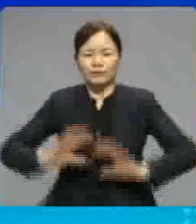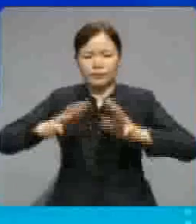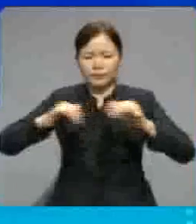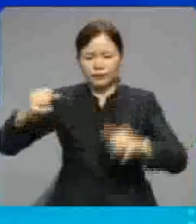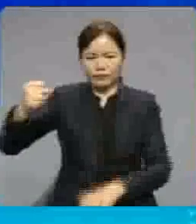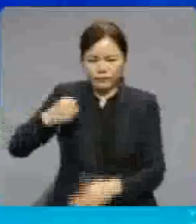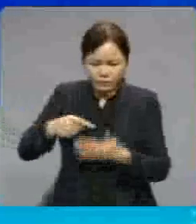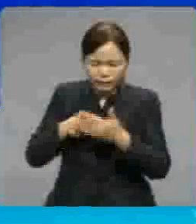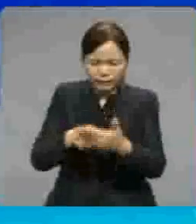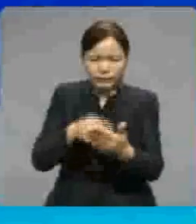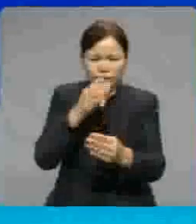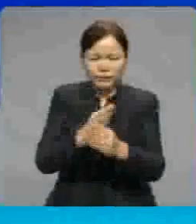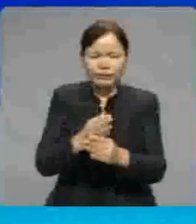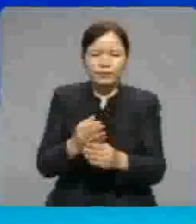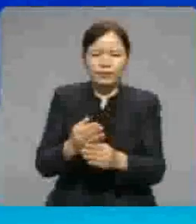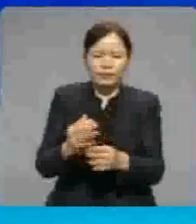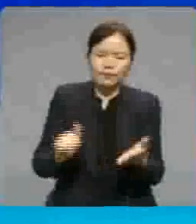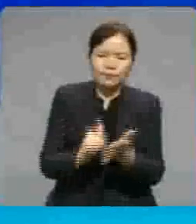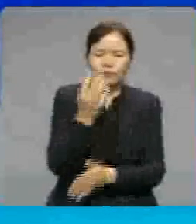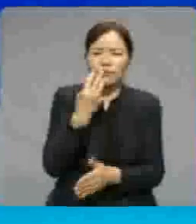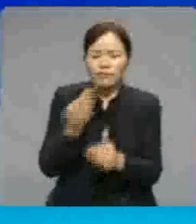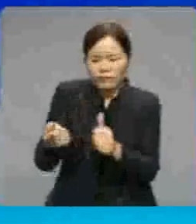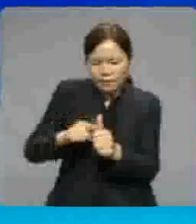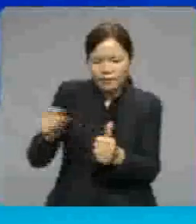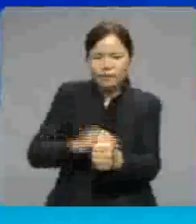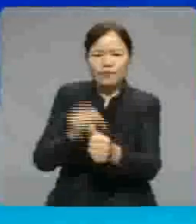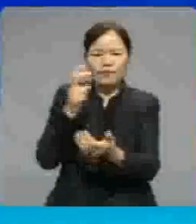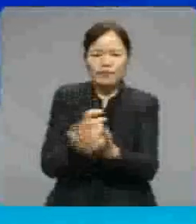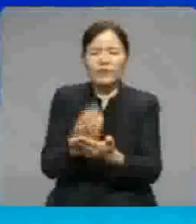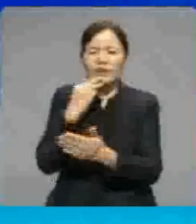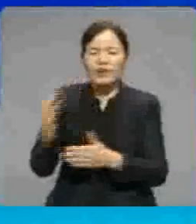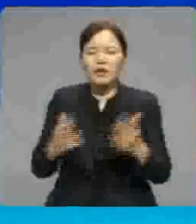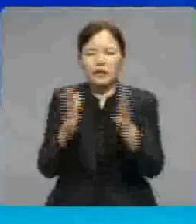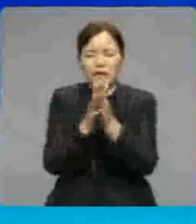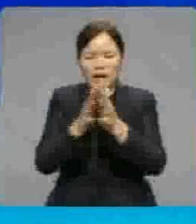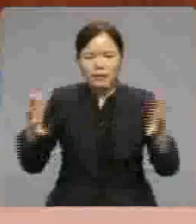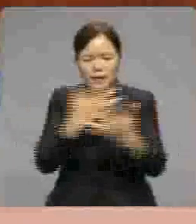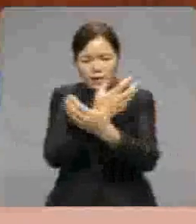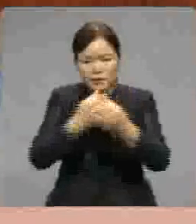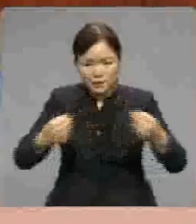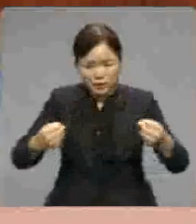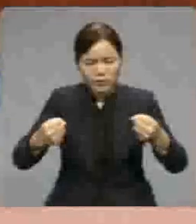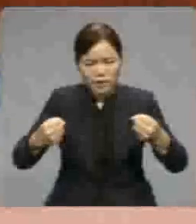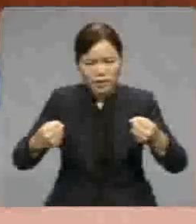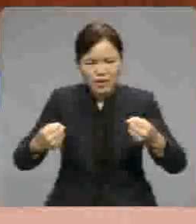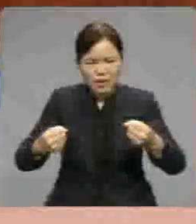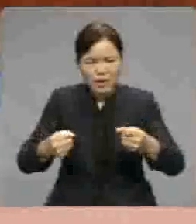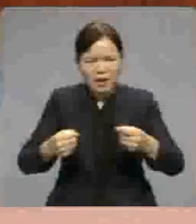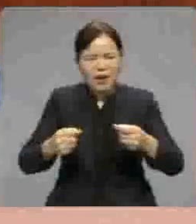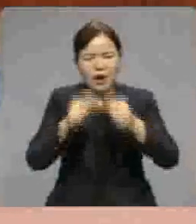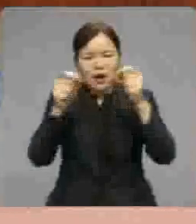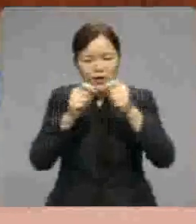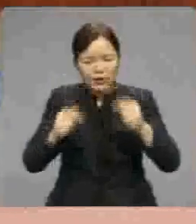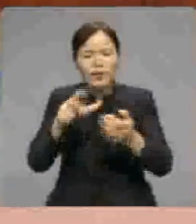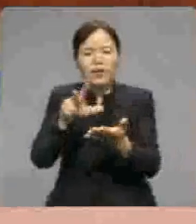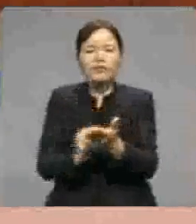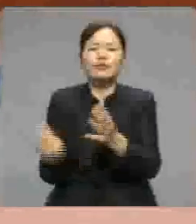국민의힘이 추진하고 있는 김포서울 편입특별법에 경기도 아파트 청약 유예 관련 문제도 포함될 것으로